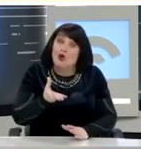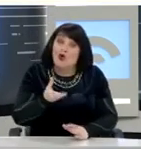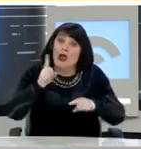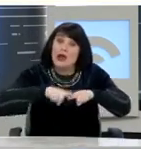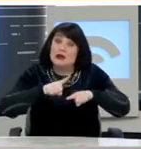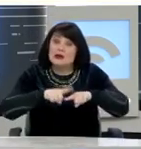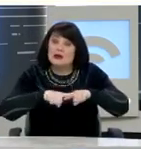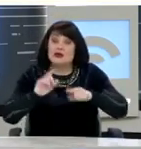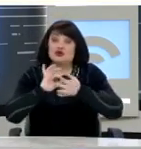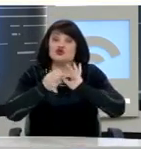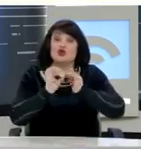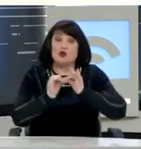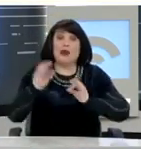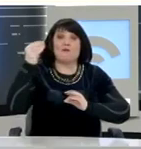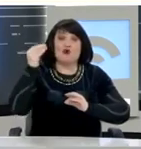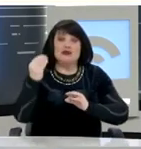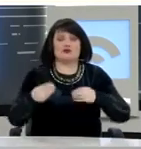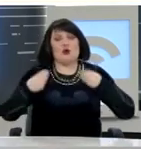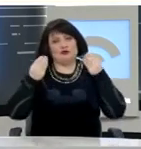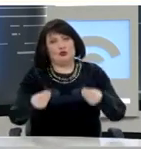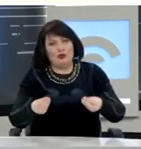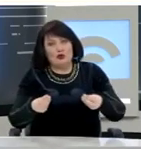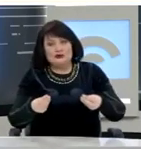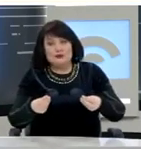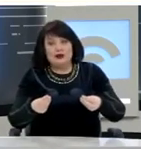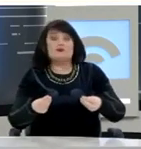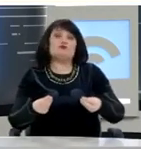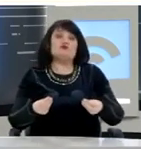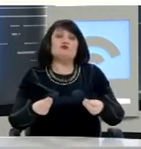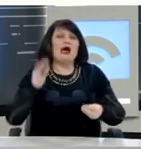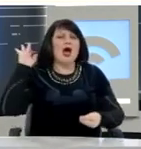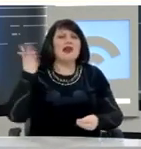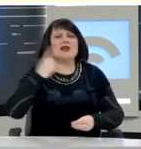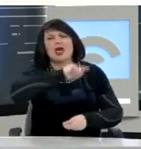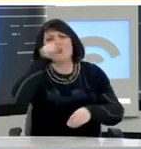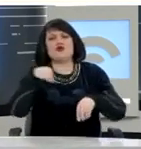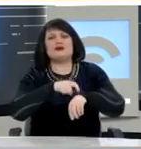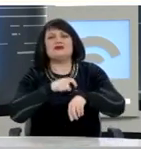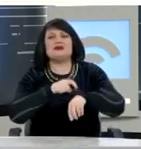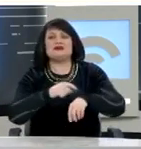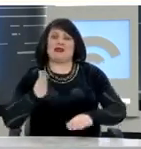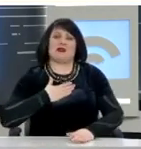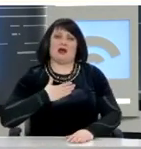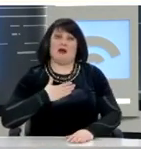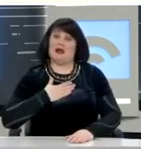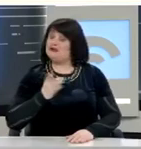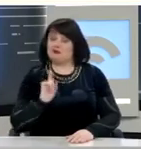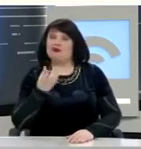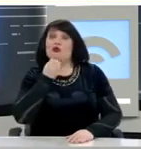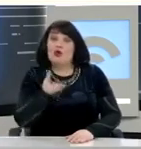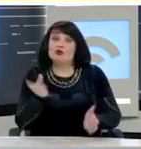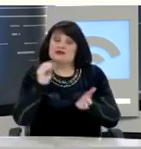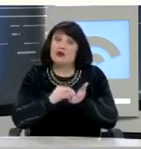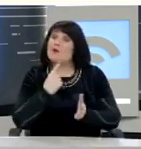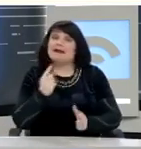ελληνική ιστορία, πολιτισμός και κληρονομιά της Μακεδονίας μας από την αρχαιότητα μέχρι σήμερα ανήκει σε εμάς. Προδοσία είναι